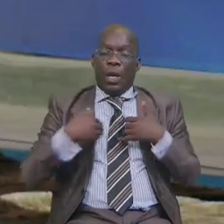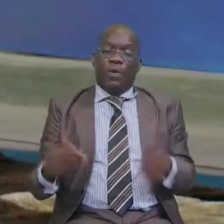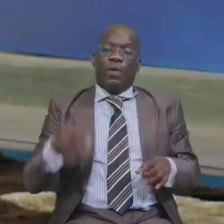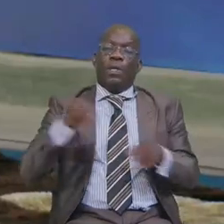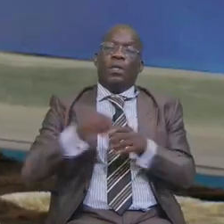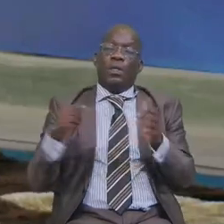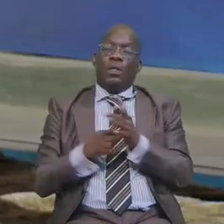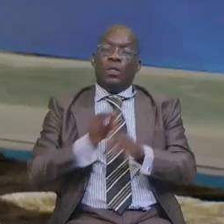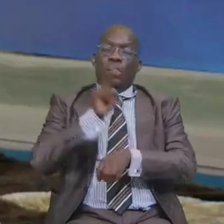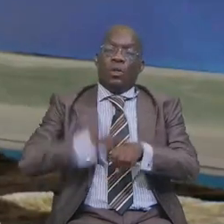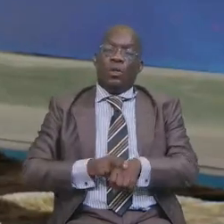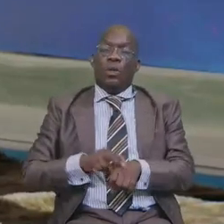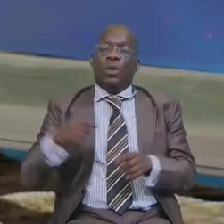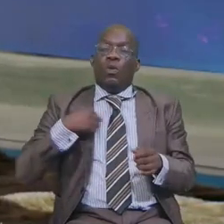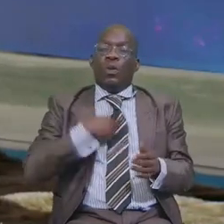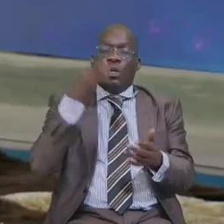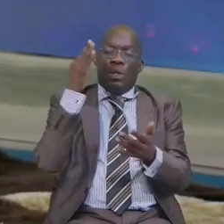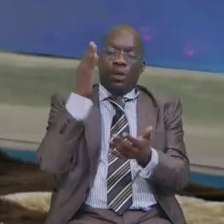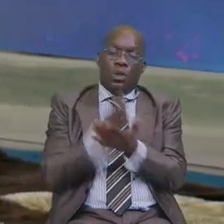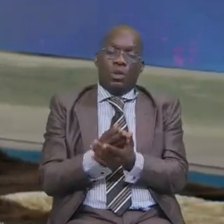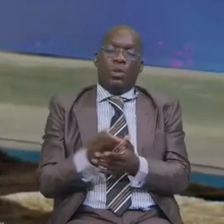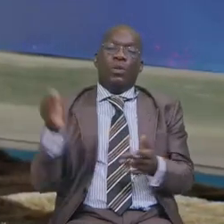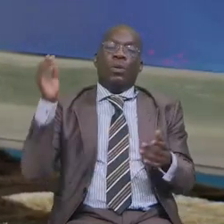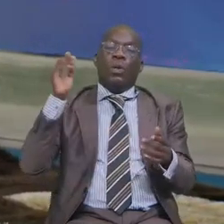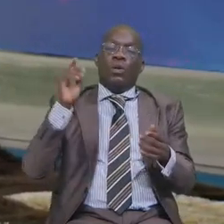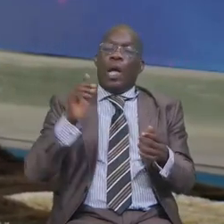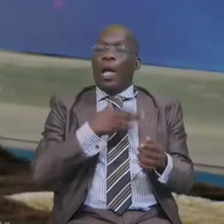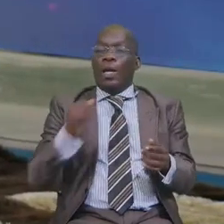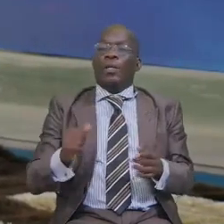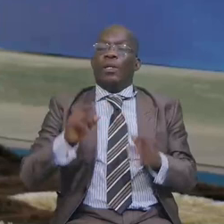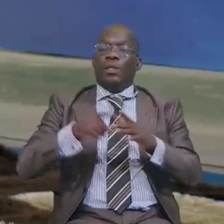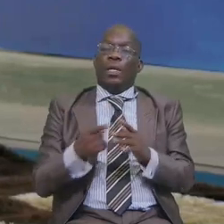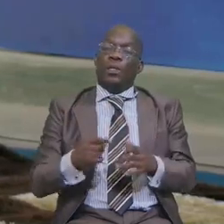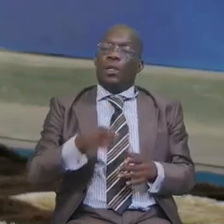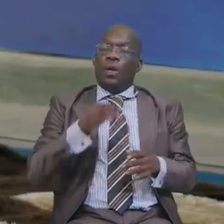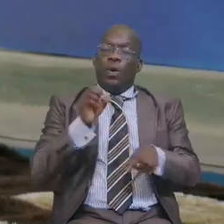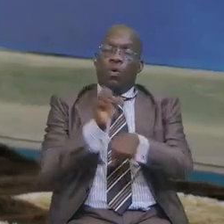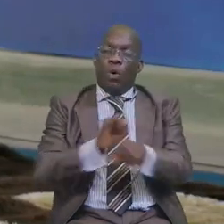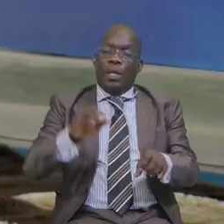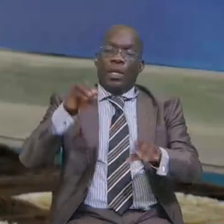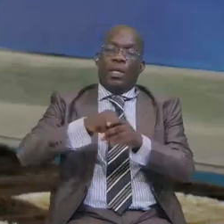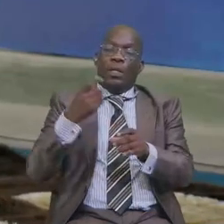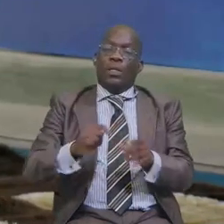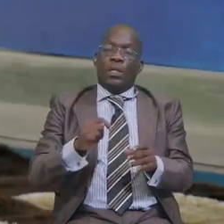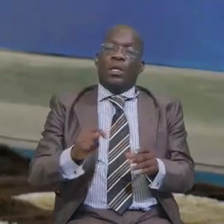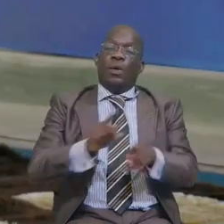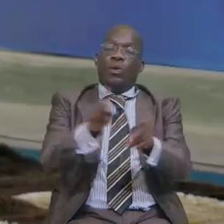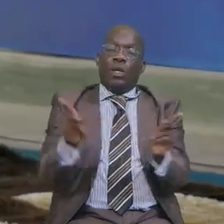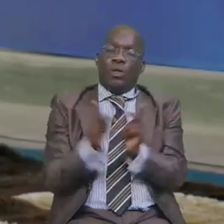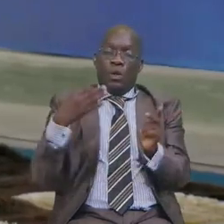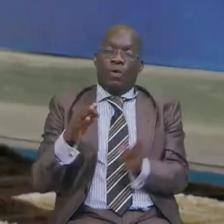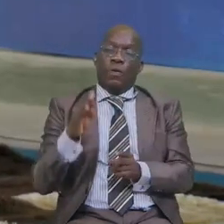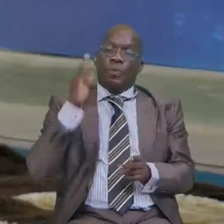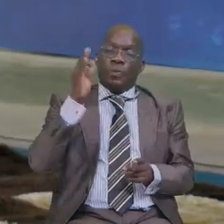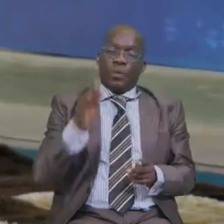nous et nous commençons à travailler sur le champ de l'évangélisation, quand j'entends les bonnes choses qui se passent